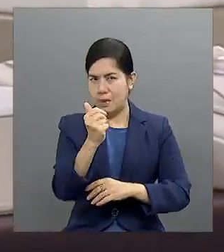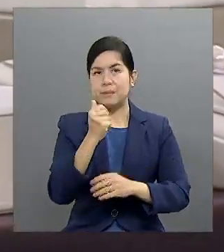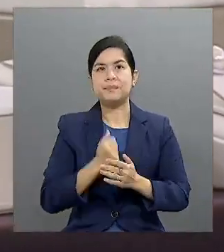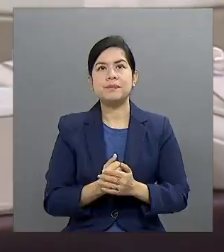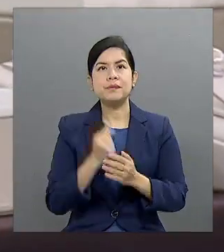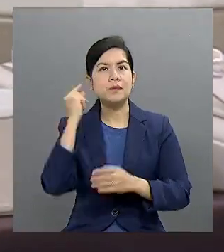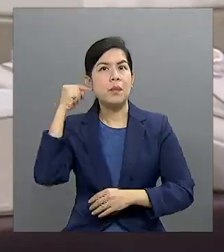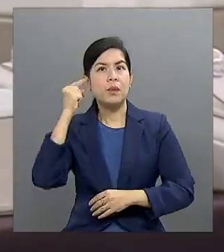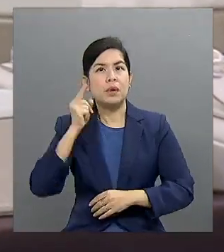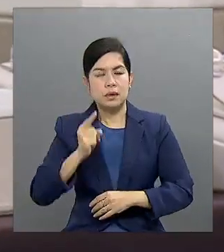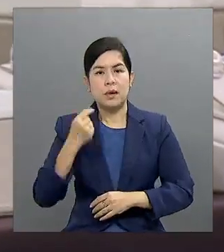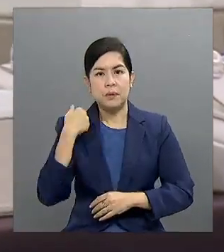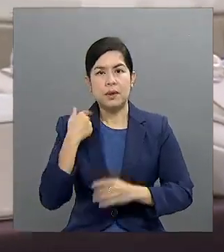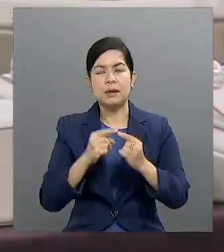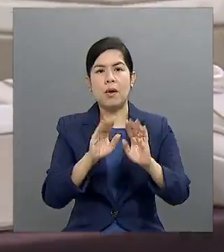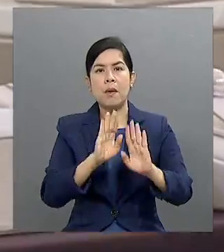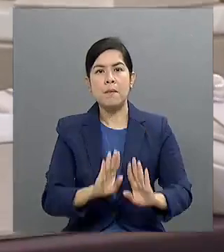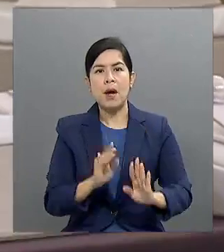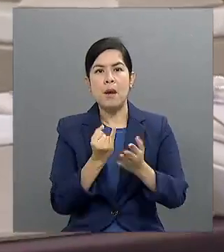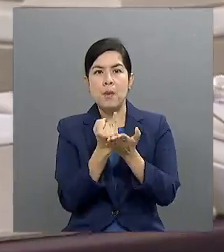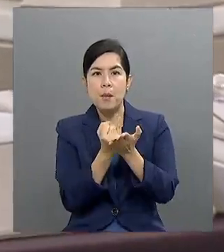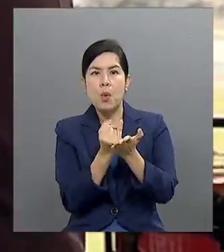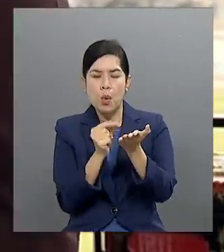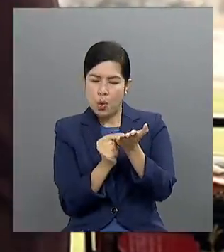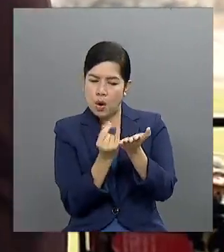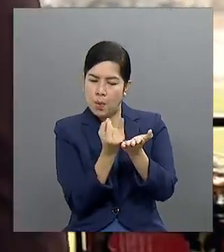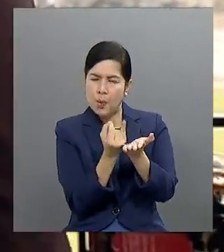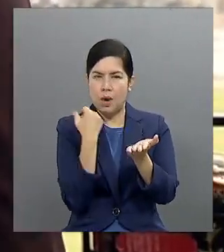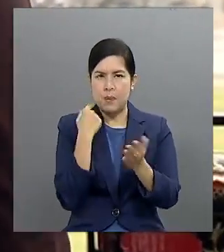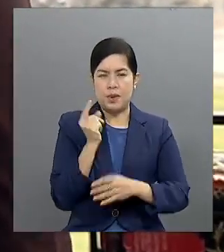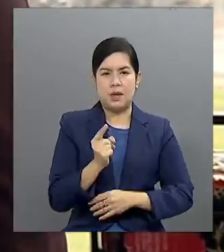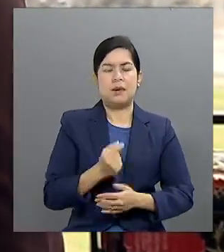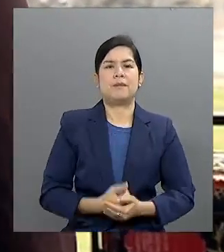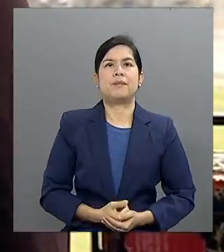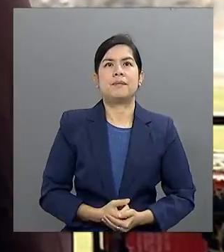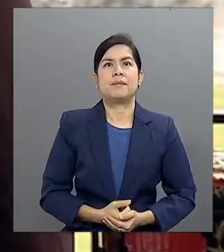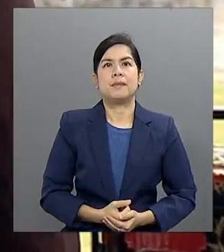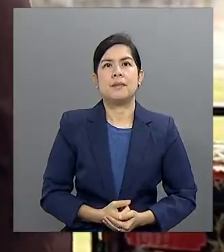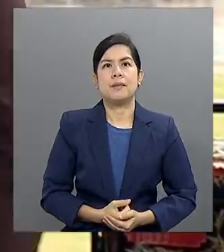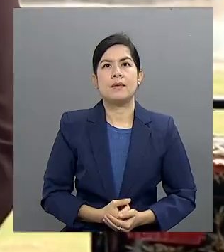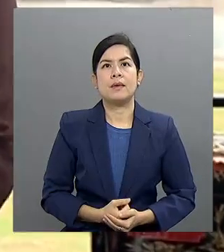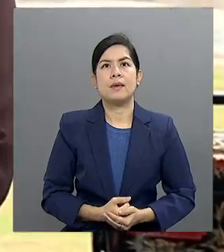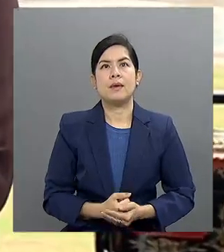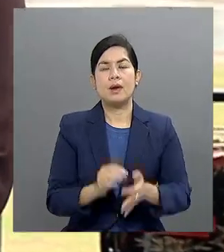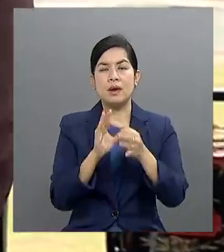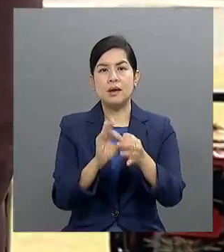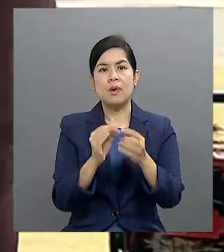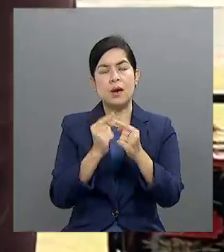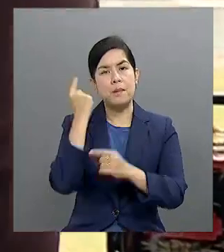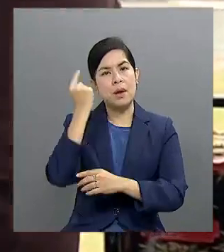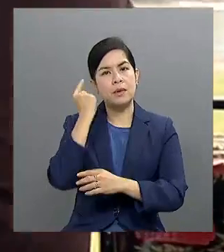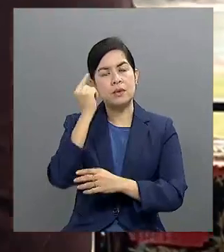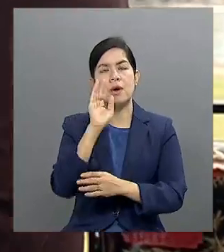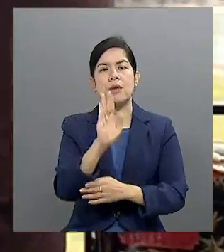ต้องมีเครื่องประดับไข่มุกเนี่ยเป็นสักอีกหนึ่งไอเทมที่นี่มาปิดท้ายกันค่ะคุณสมยศคะว่ากันด้วยเรื่องของการท่องเที่ยวย่านเมืองเก่าภูเก็ตนะเห็นว่